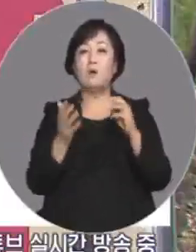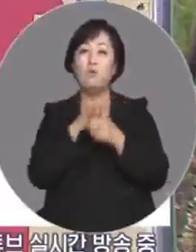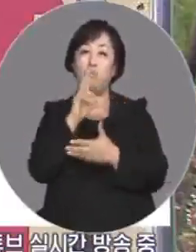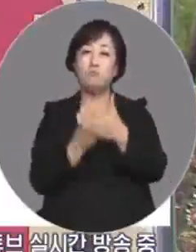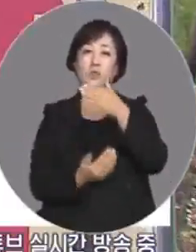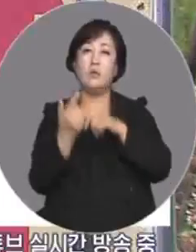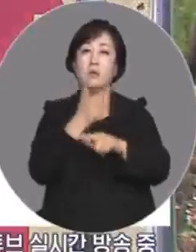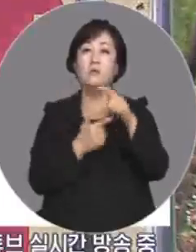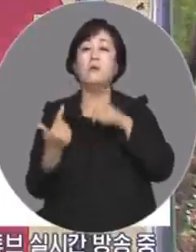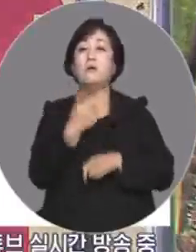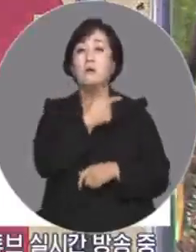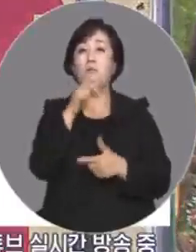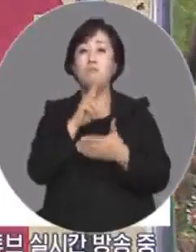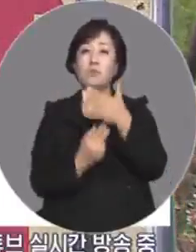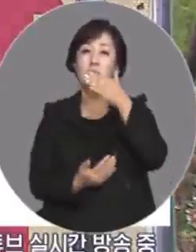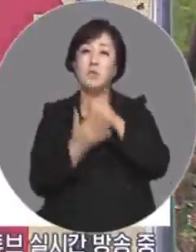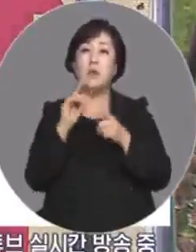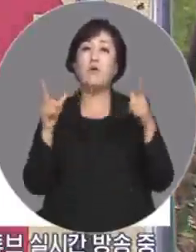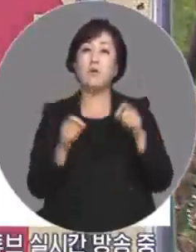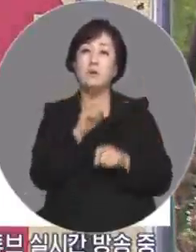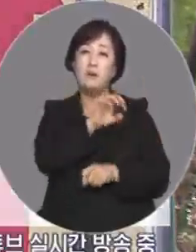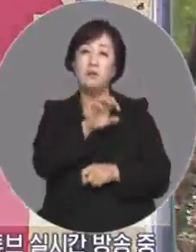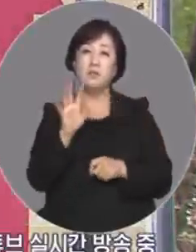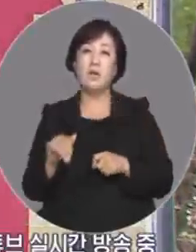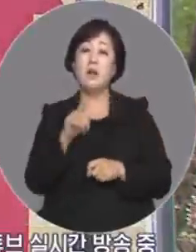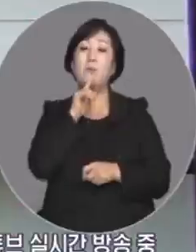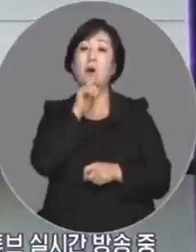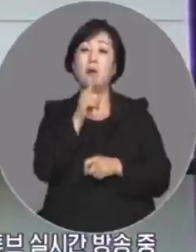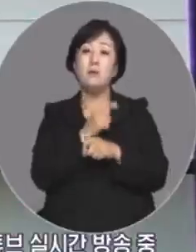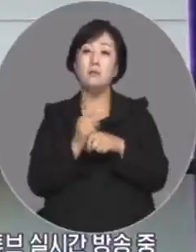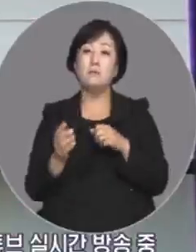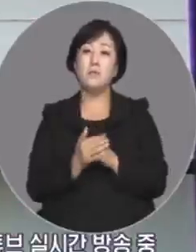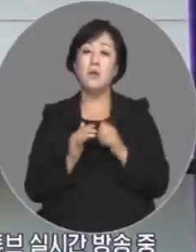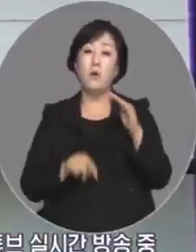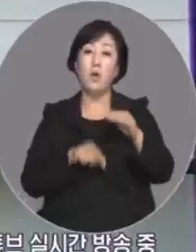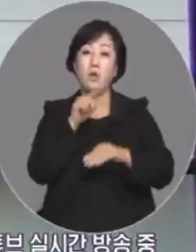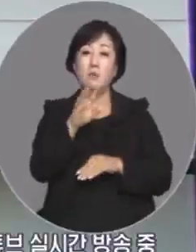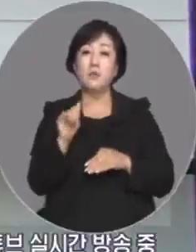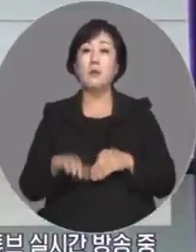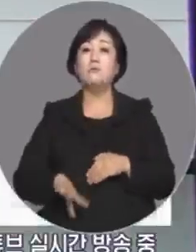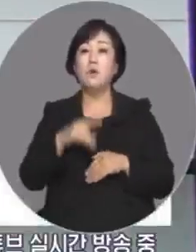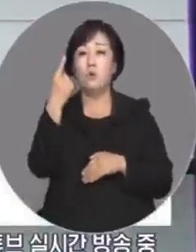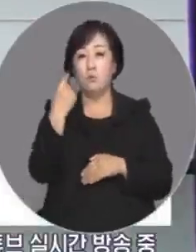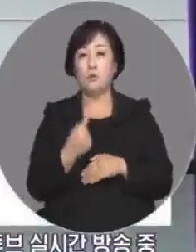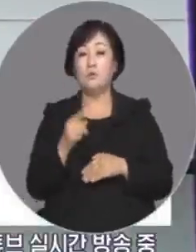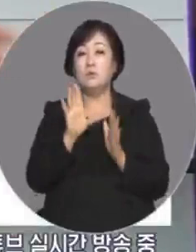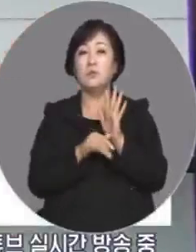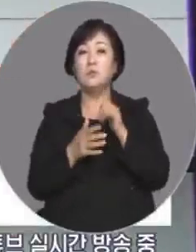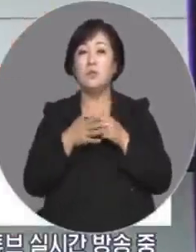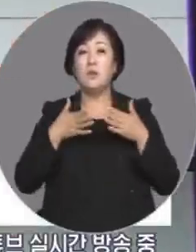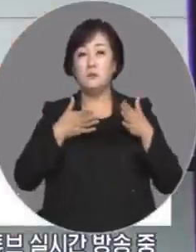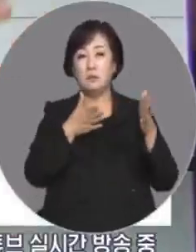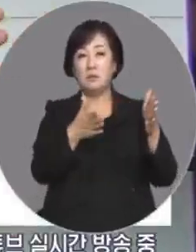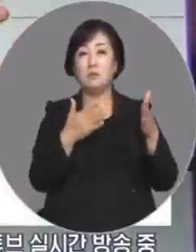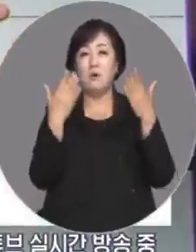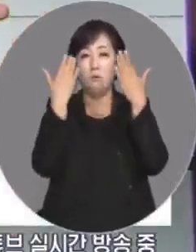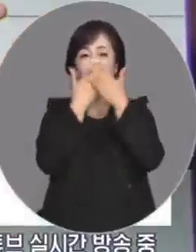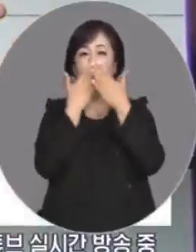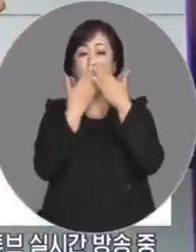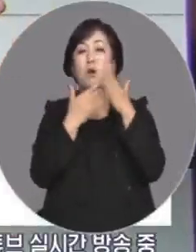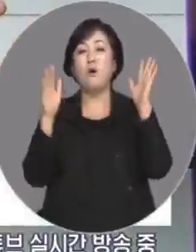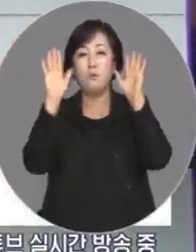사고를 유발한다고 운전자와 인근 주민들은 주장합니다. 외지에서 처음 오시는 분들은 차선이 분명하고